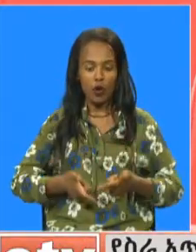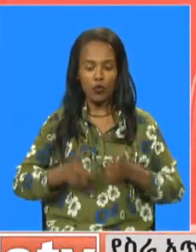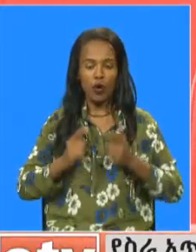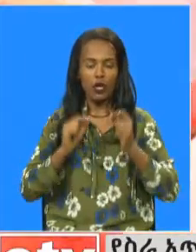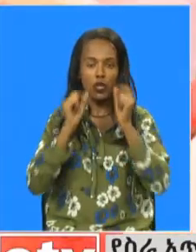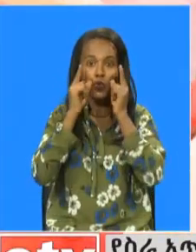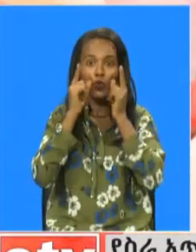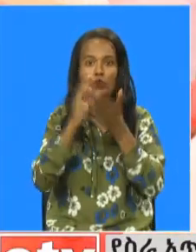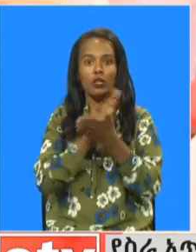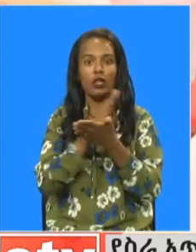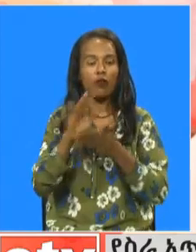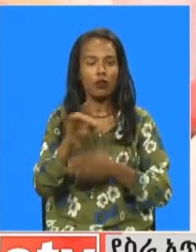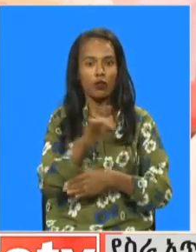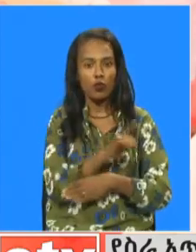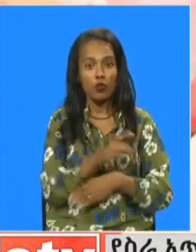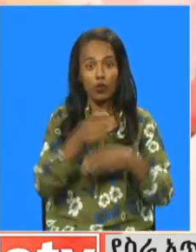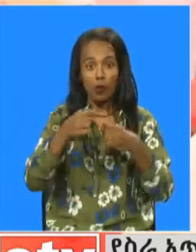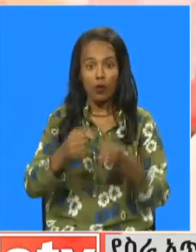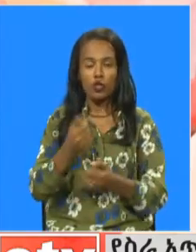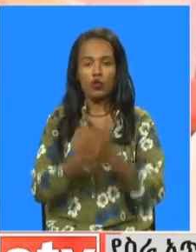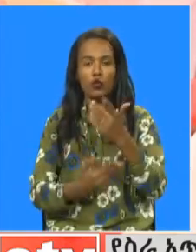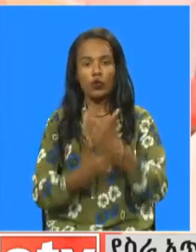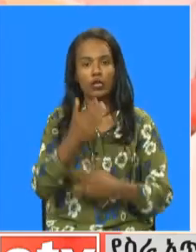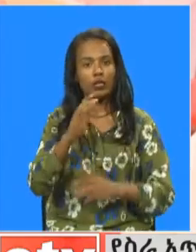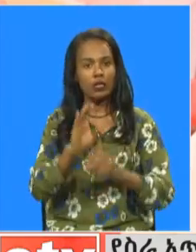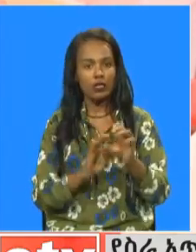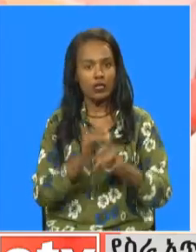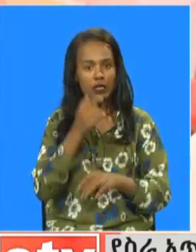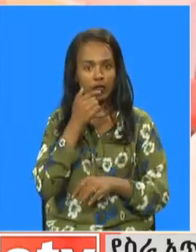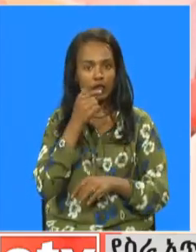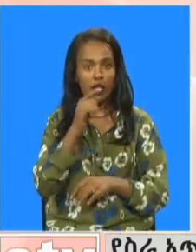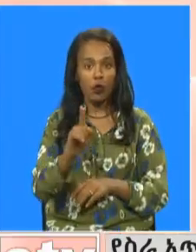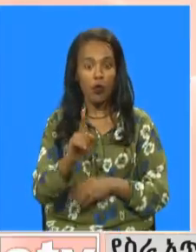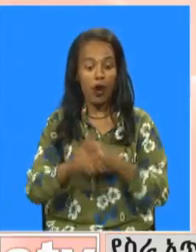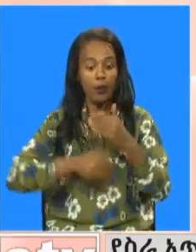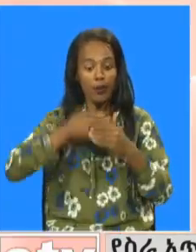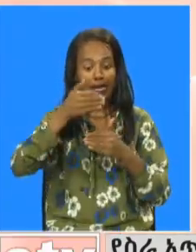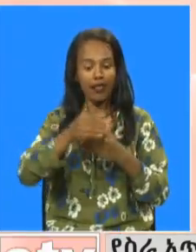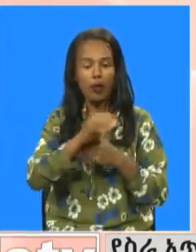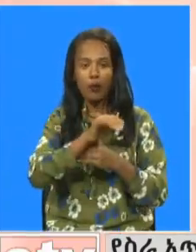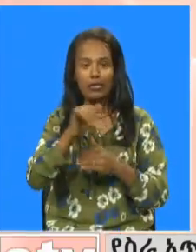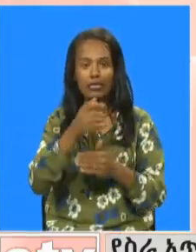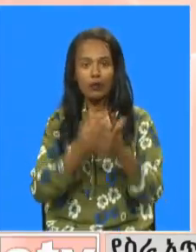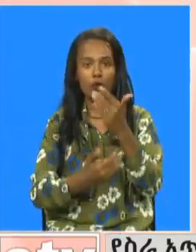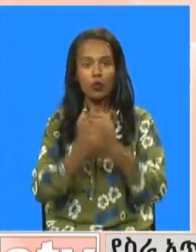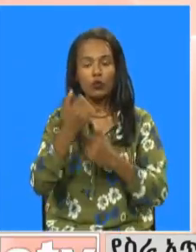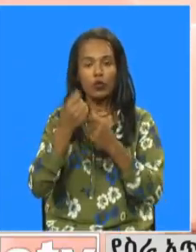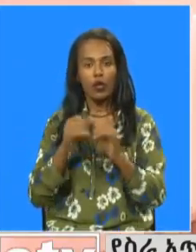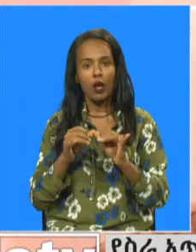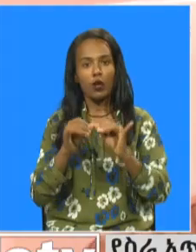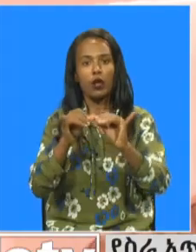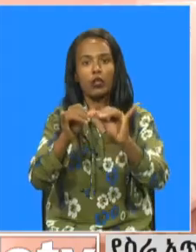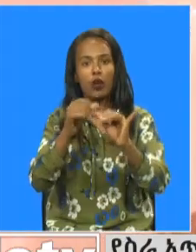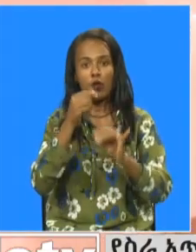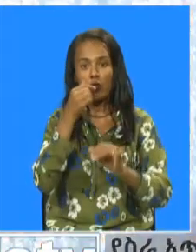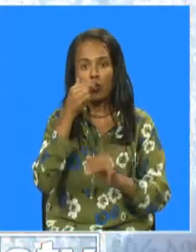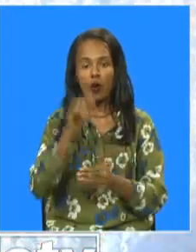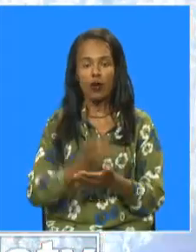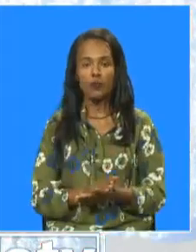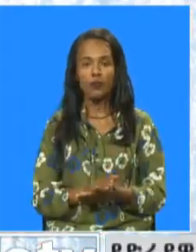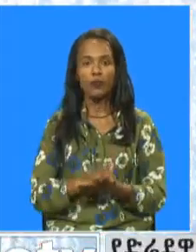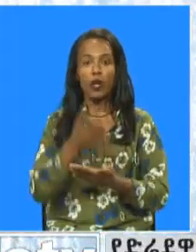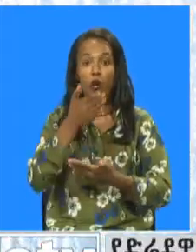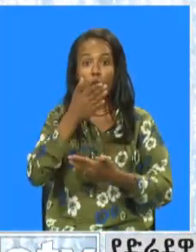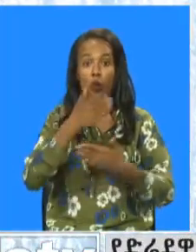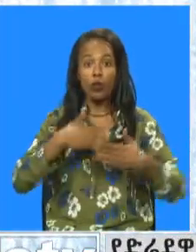ንቁ ተሳታፊ እንዲሆኑ የሚያስችል ውይይት እንደተደረገ ተናግረዋል። በቀጣይም መሰል ውይይቶች ተጠናክሮ ይቀጥላሉም ብለዋል።